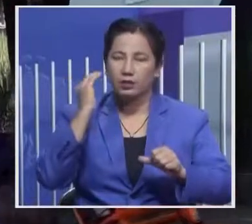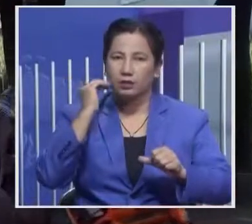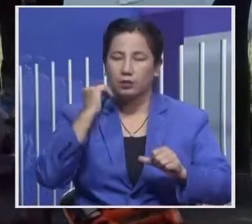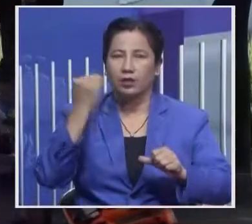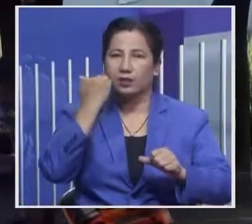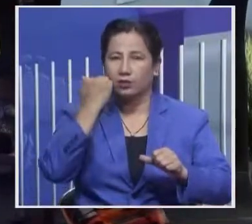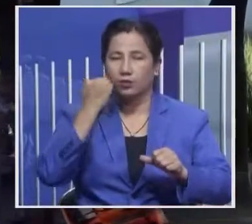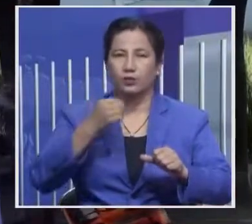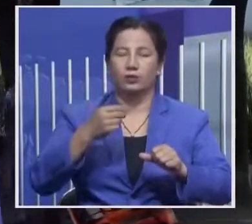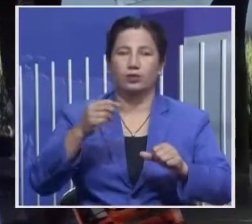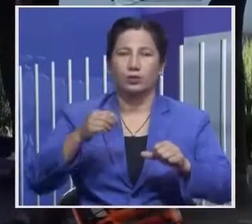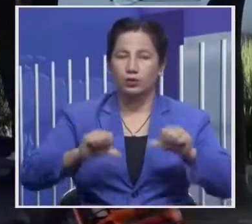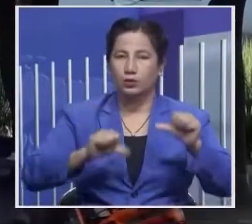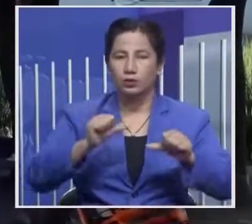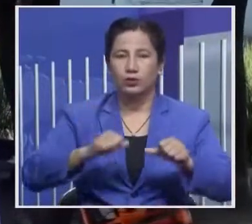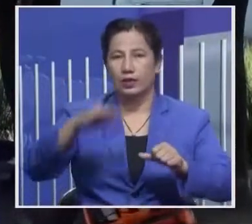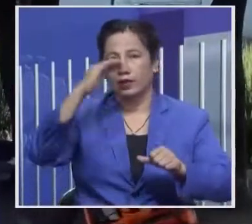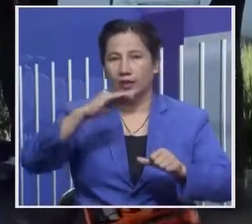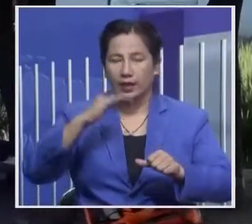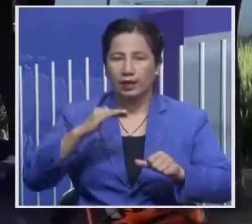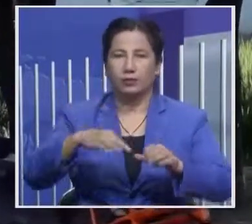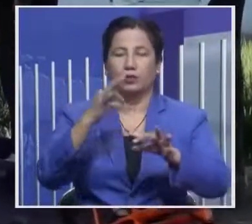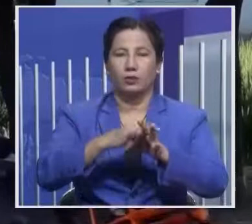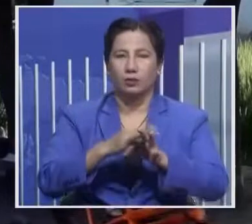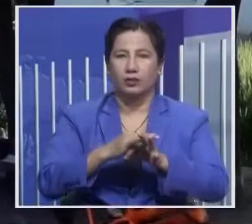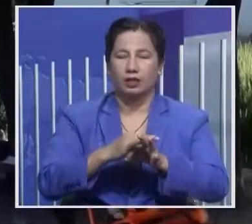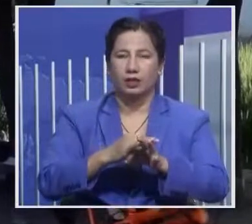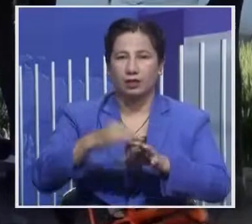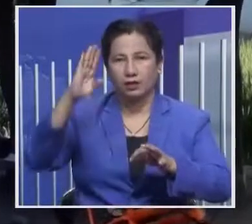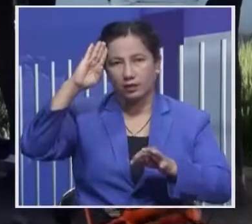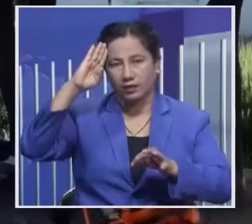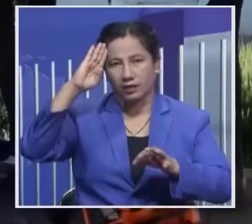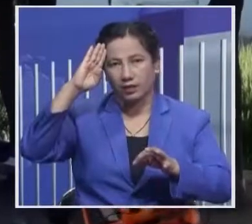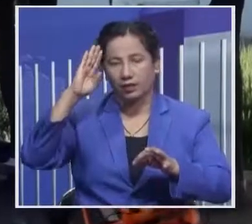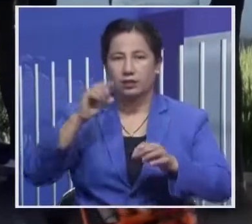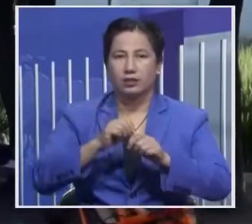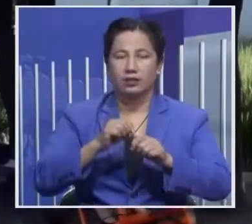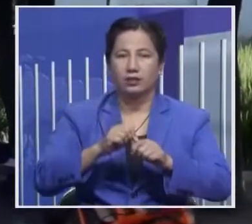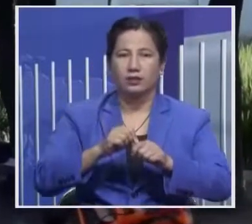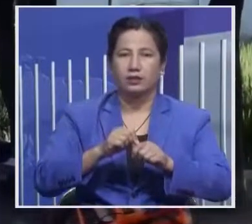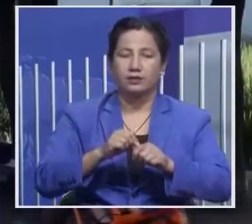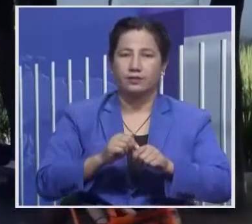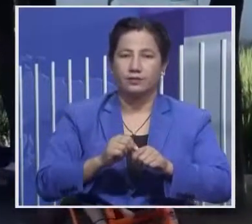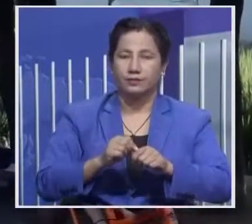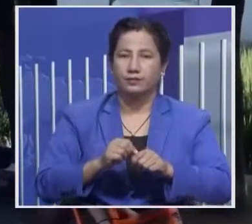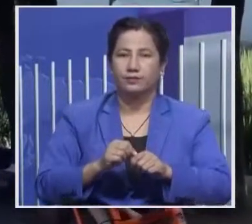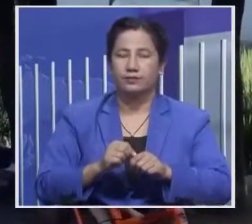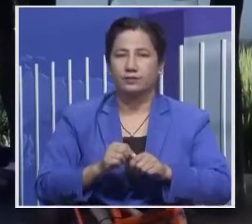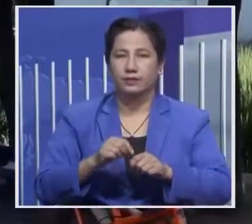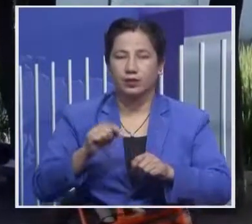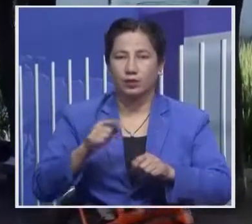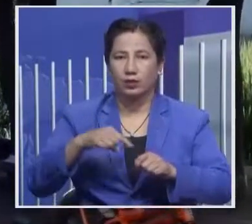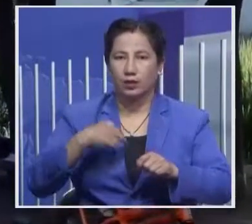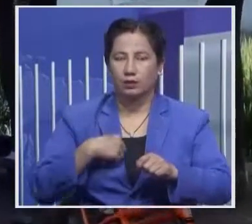पुरुष को जो के भी तालीम को व्यवस्था सरकार बना स्थानीय सरकार बनाए देगो तो हमें जो है